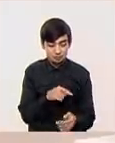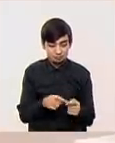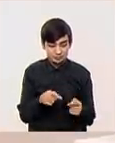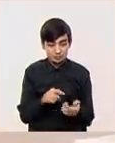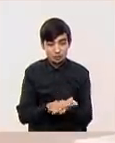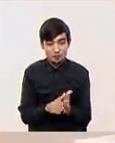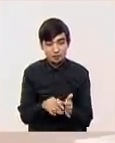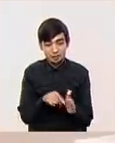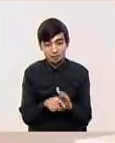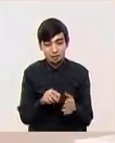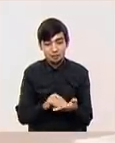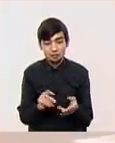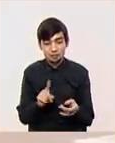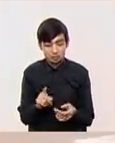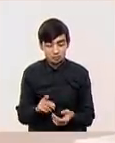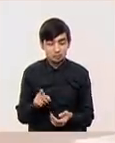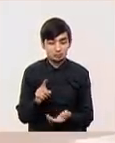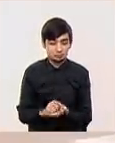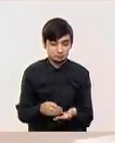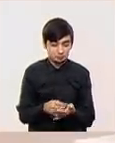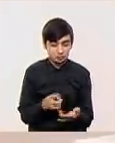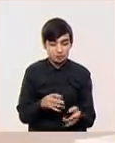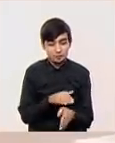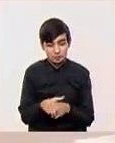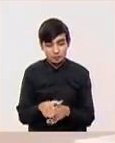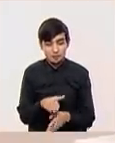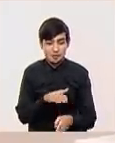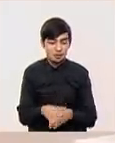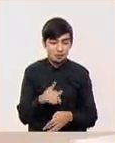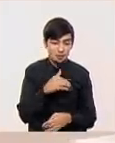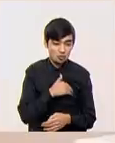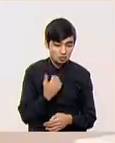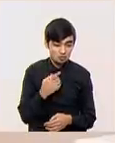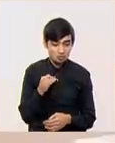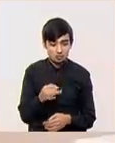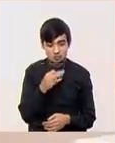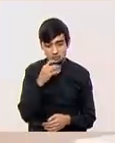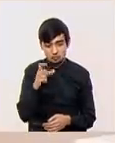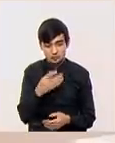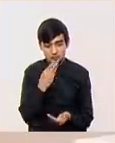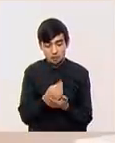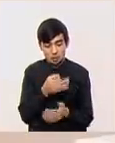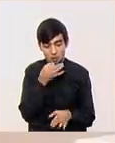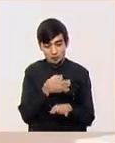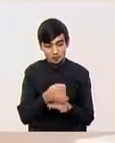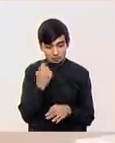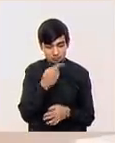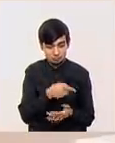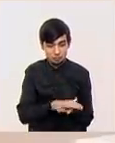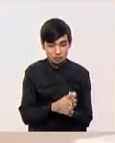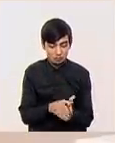аясында бар міндет. Сол міндетті орында орындамау әрине ол әр тараптың жауапкершілігі де сол келісімде